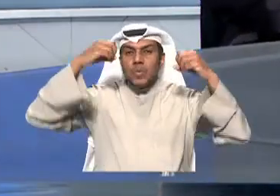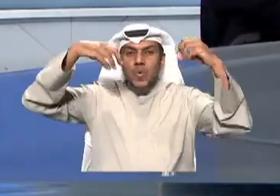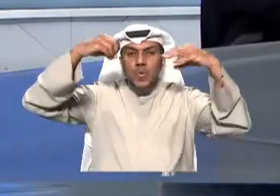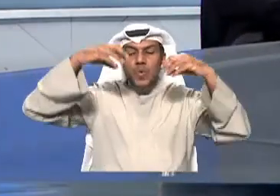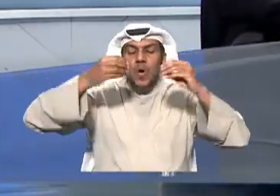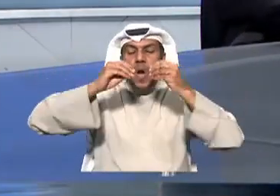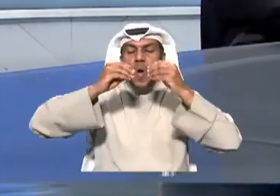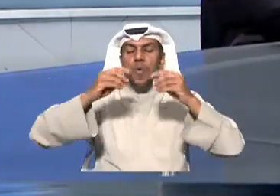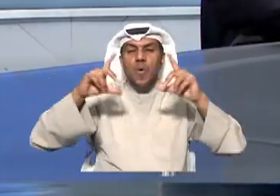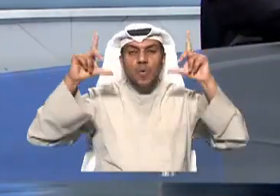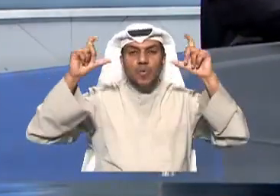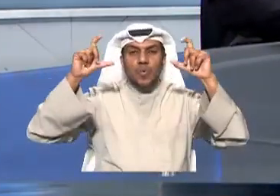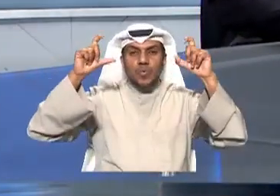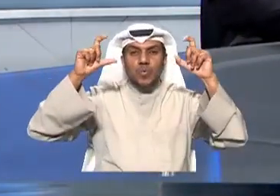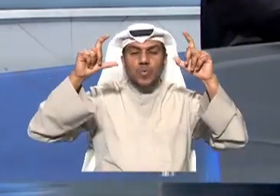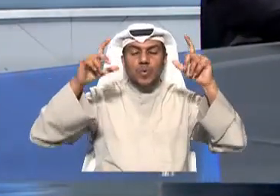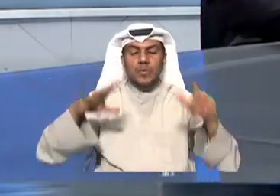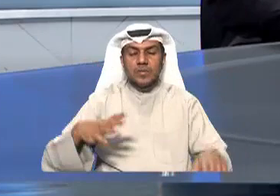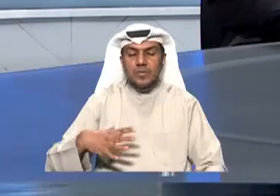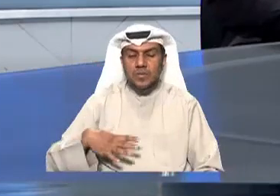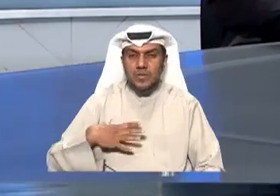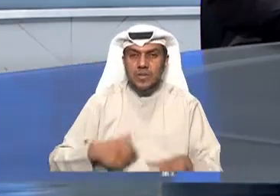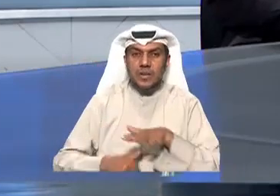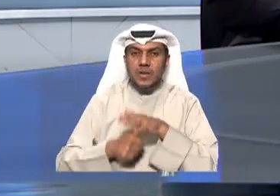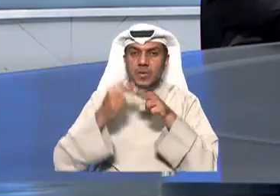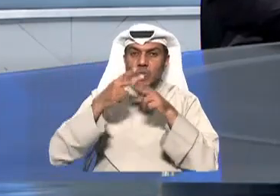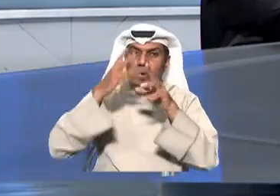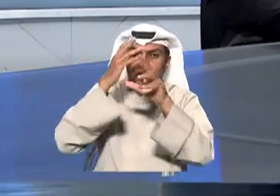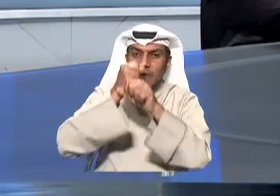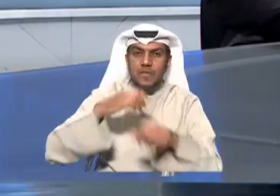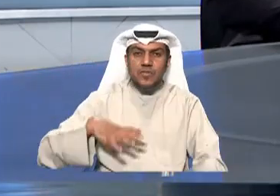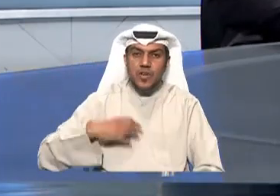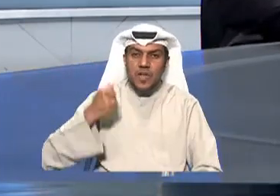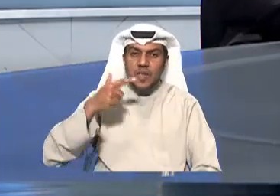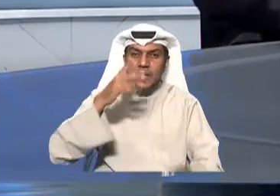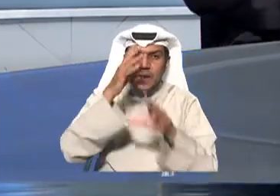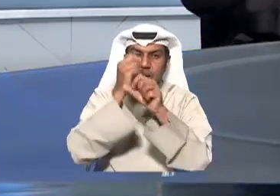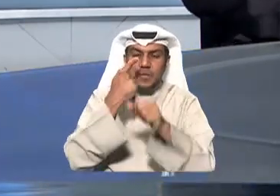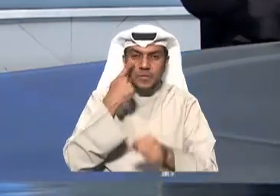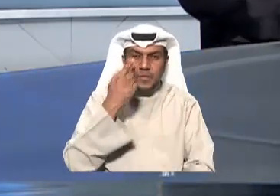البلاد المفدى حفظه الله ورعاه وسمو ولي العهد حفظه الله.